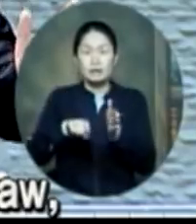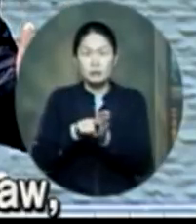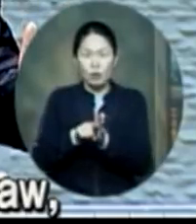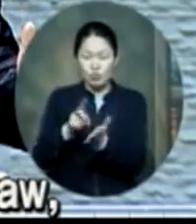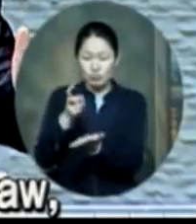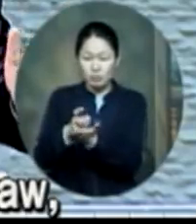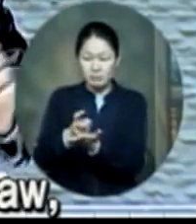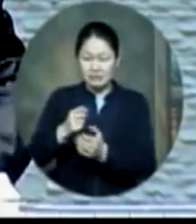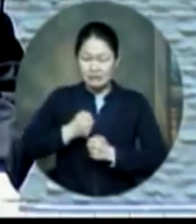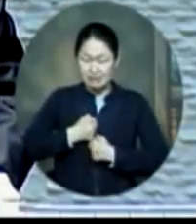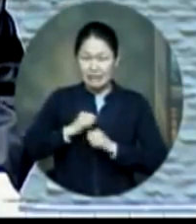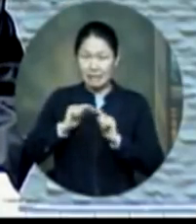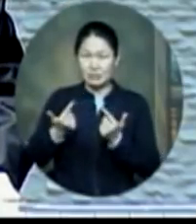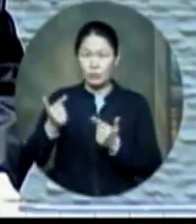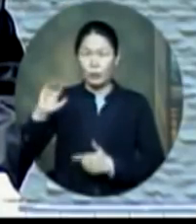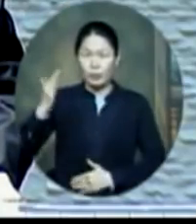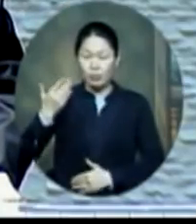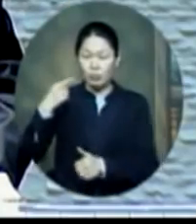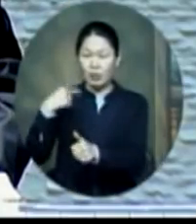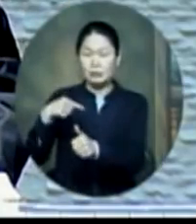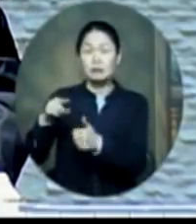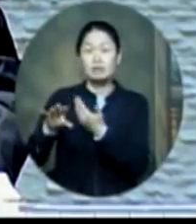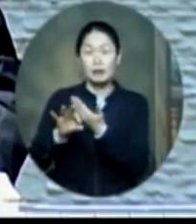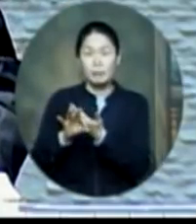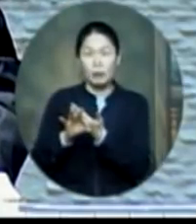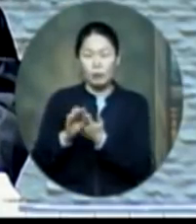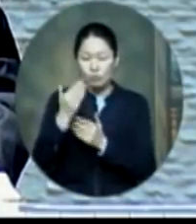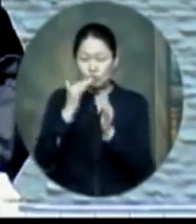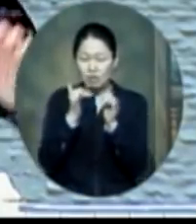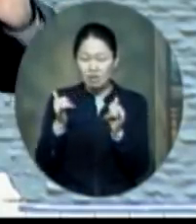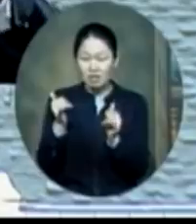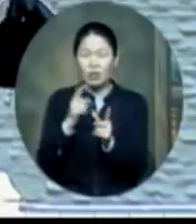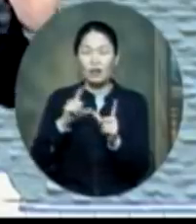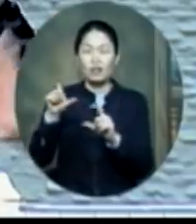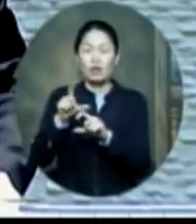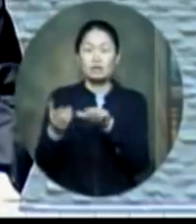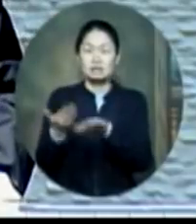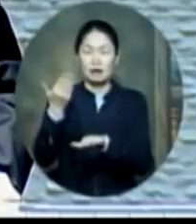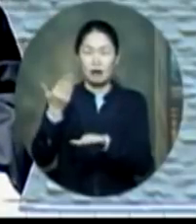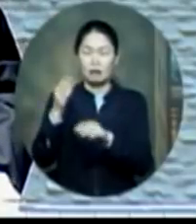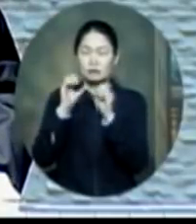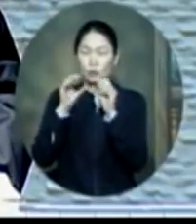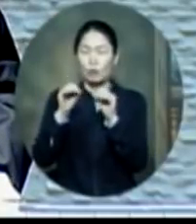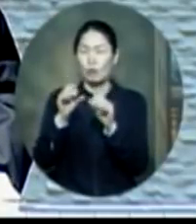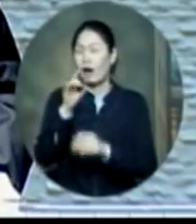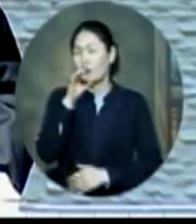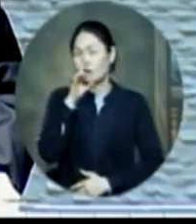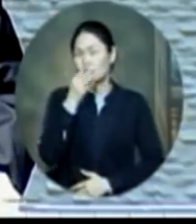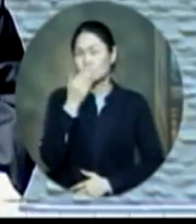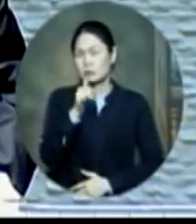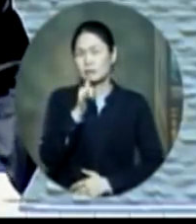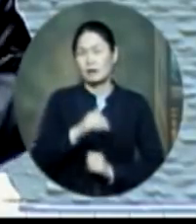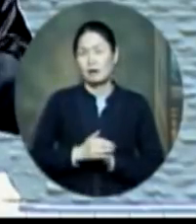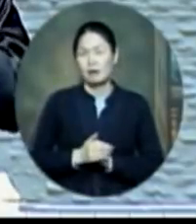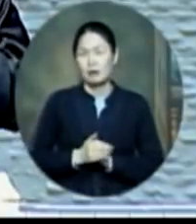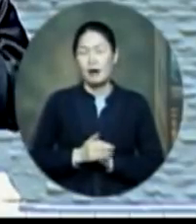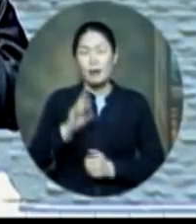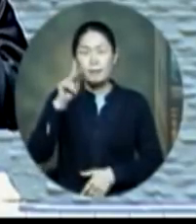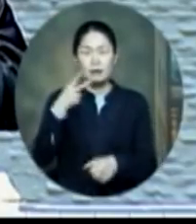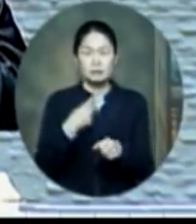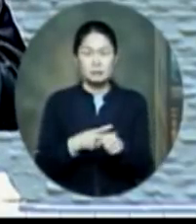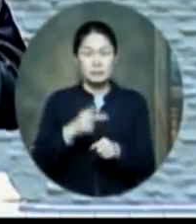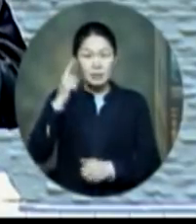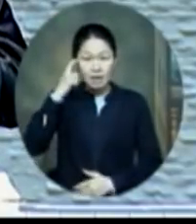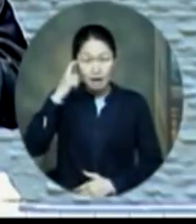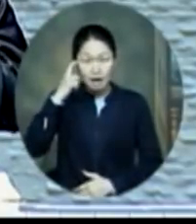안 지켜도 된다는 식으로 가르쳤다가는 유대인들에게 더 이상 전도문이 다 막혀버릴 수 있는 거죠. 사도 바울이 생각할